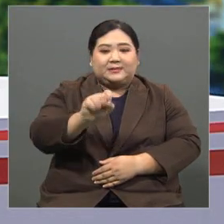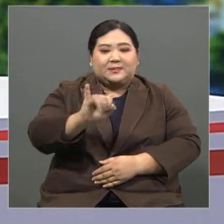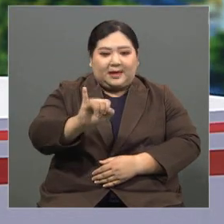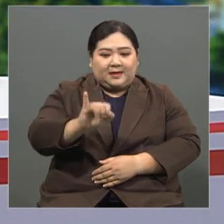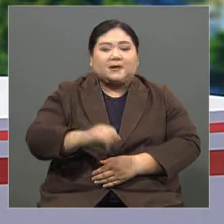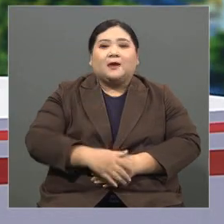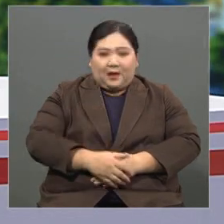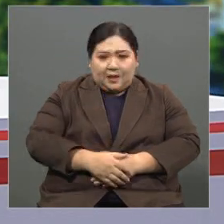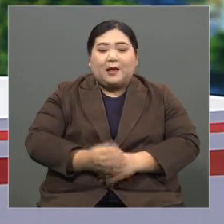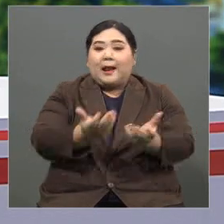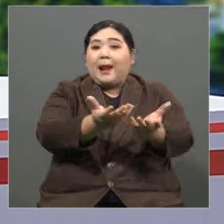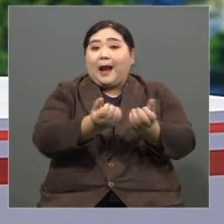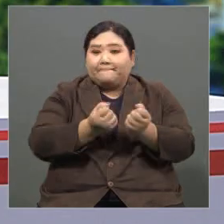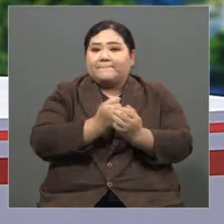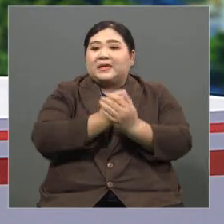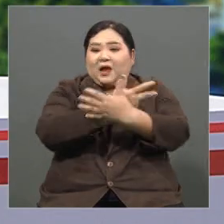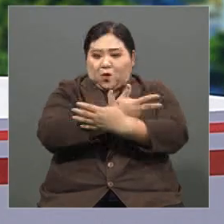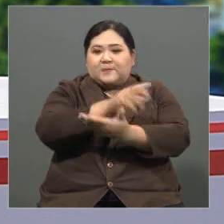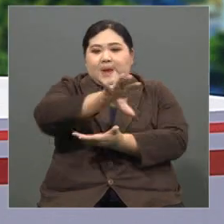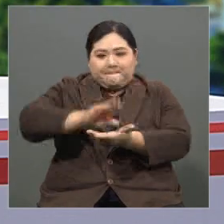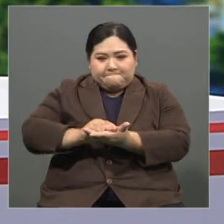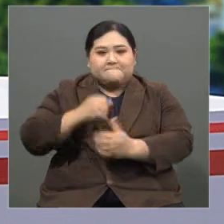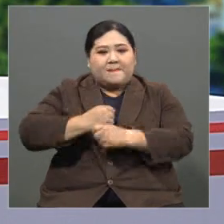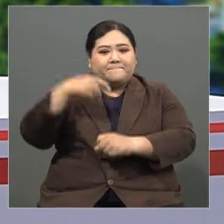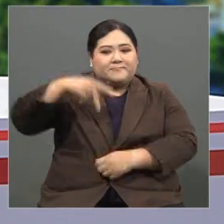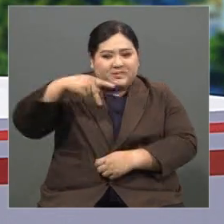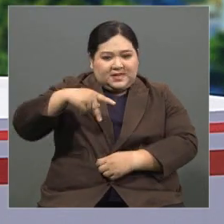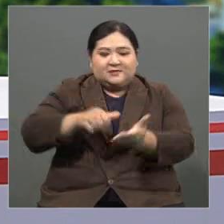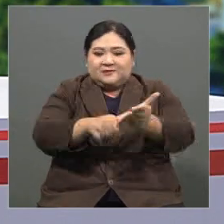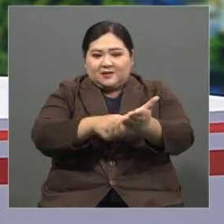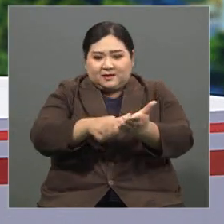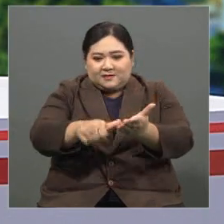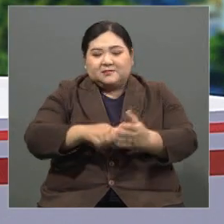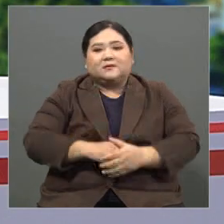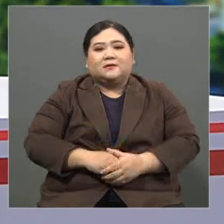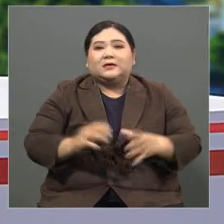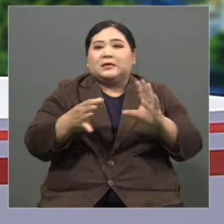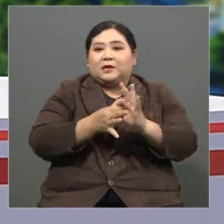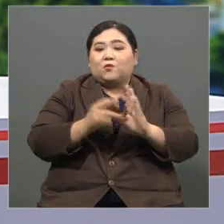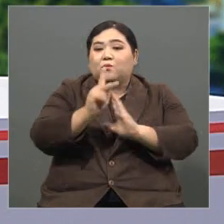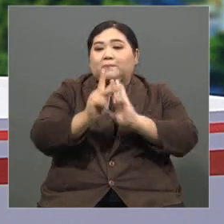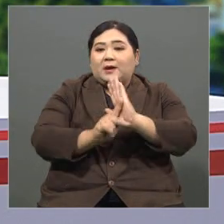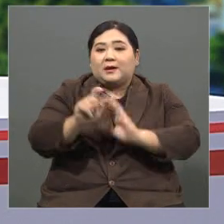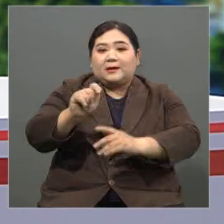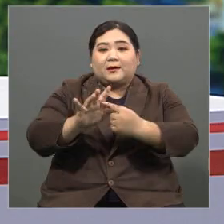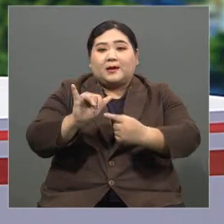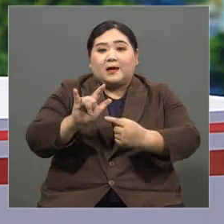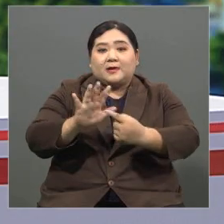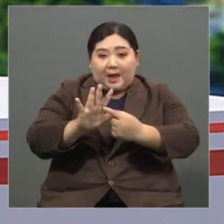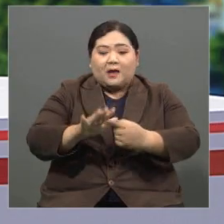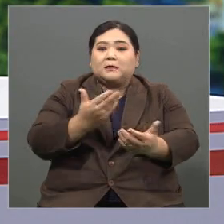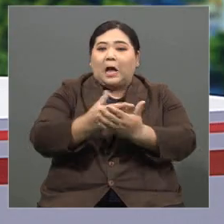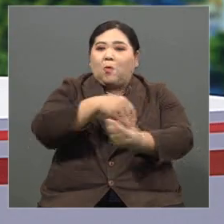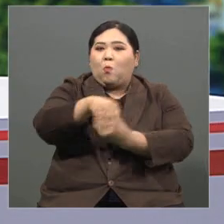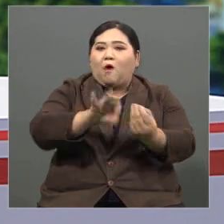คดีพิเศษเนี่ยรับคดี Theไอคอนเป็นคดีพิเศษมาดูในส่วนของคดีอาญาฐานความผิดฟอกเงินเท่านั้น